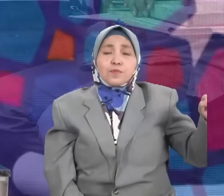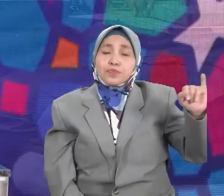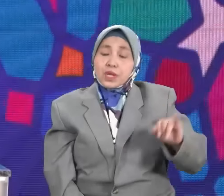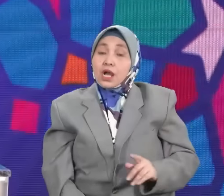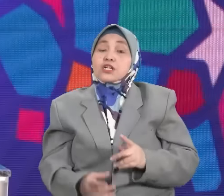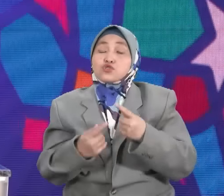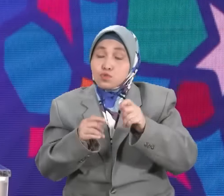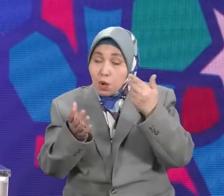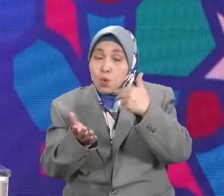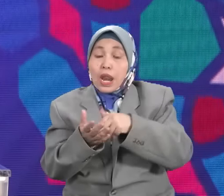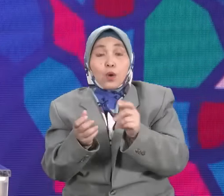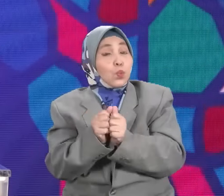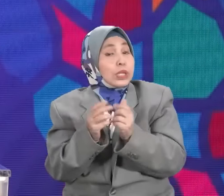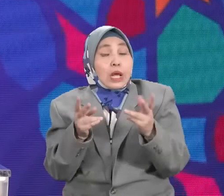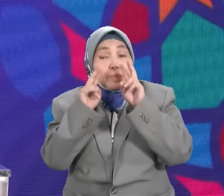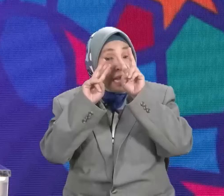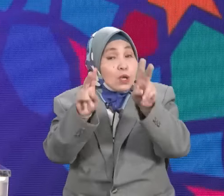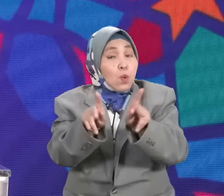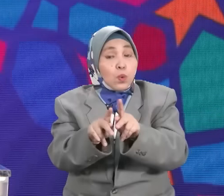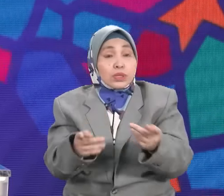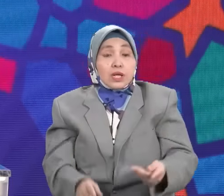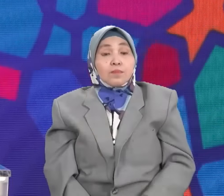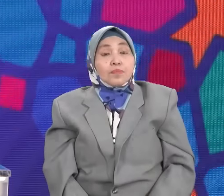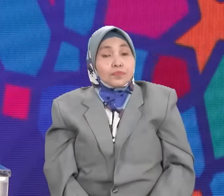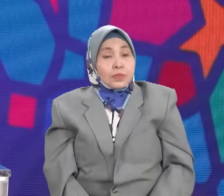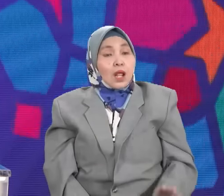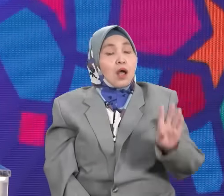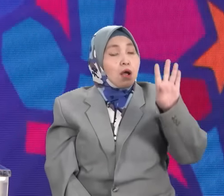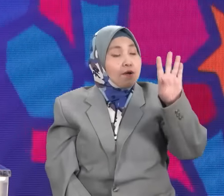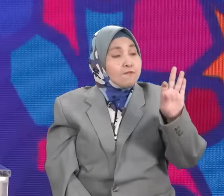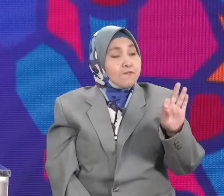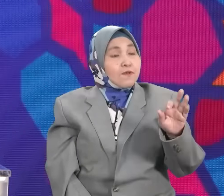ulang tanpa melihat samanhajjah 123